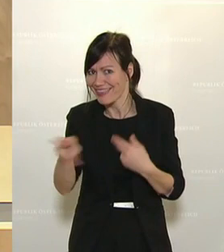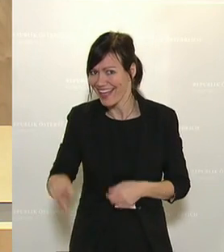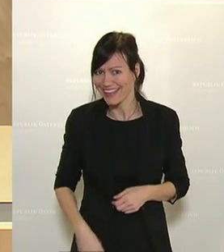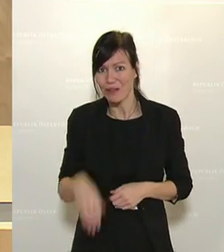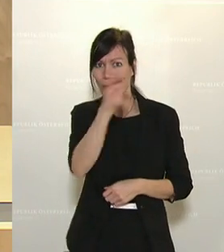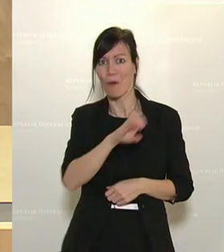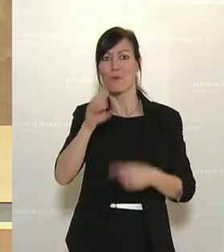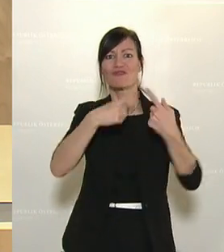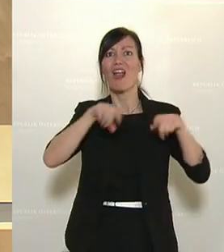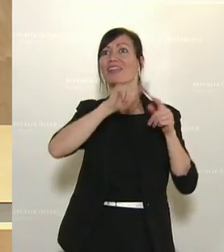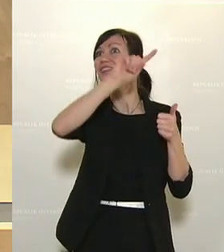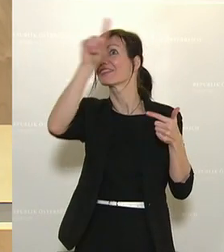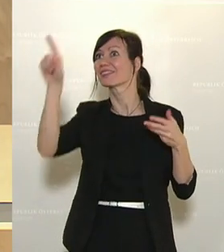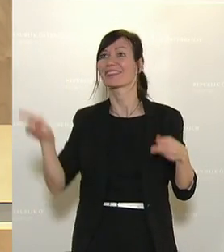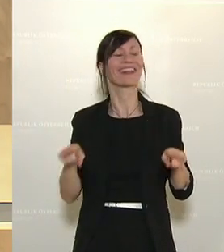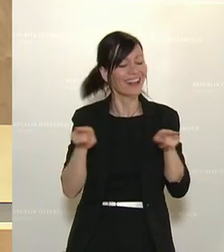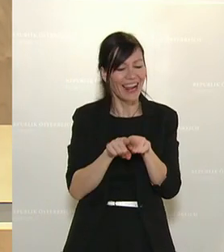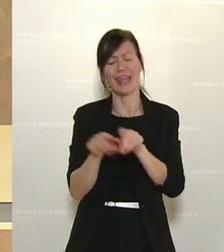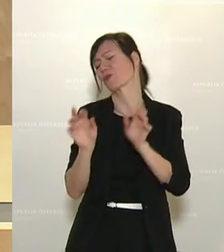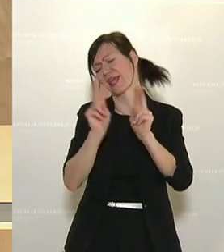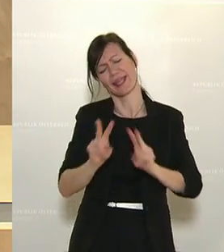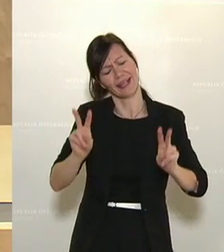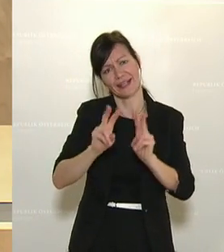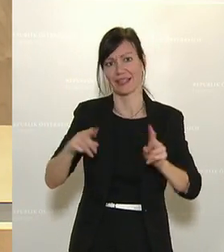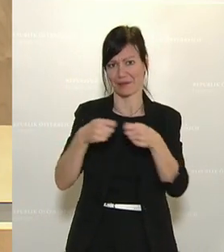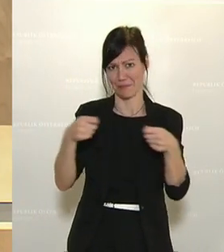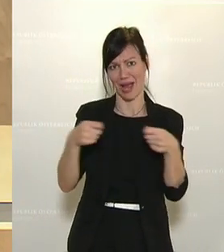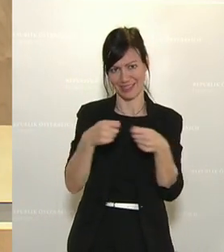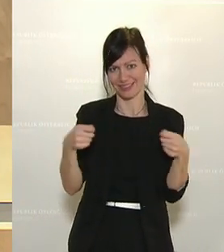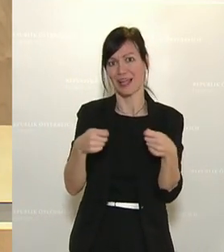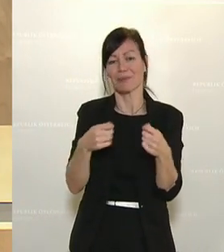anderen europäischen Länder setzen die gleichen oder sehr ähnliche Maßnahmen